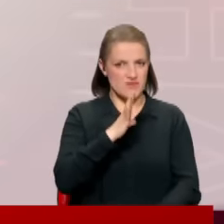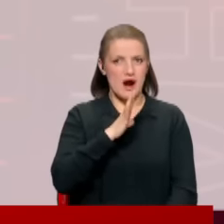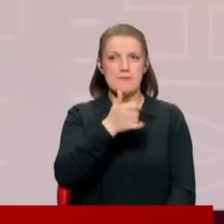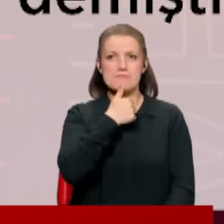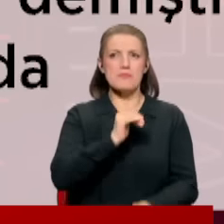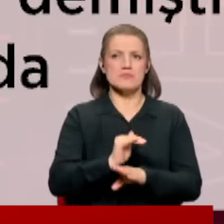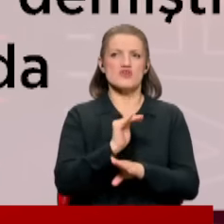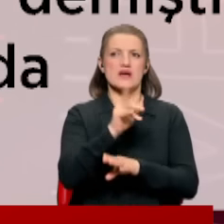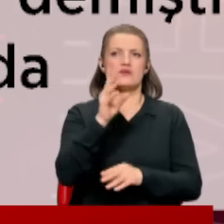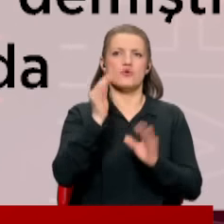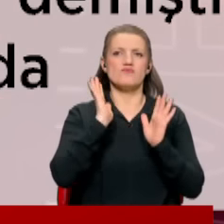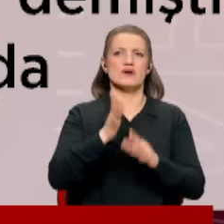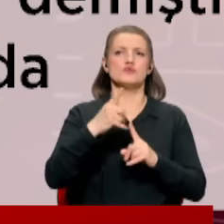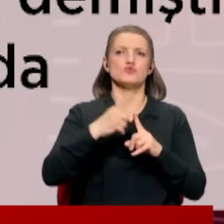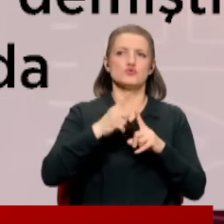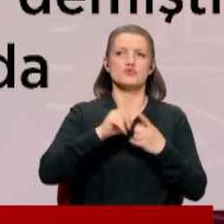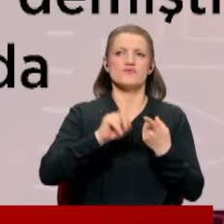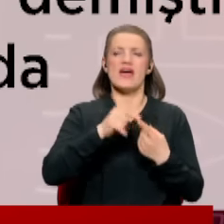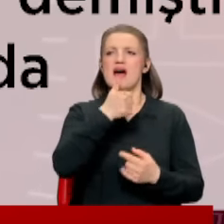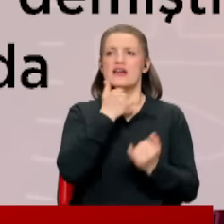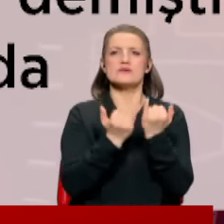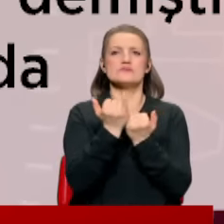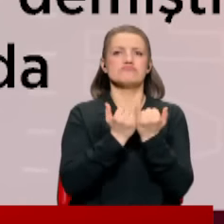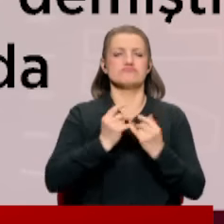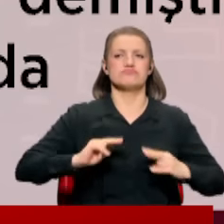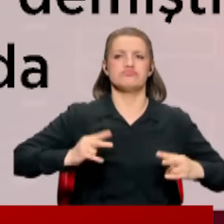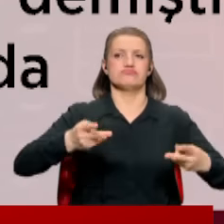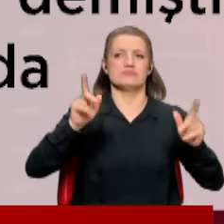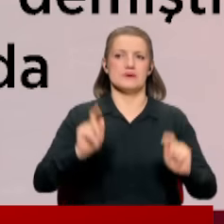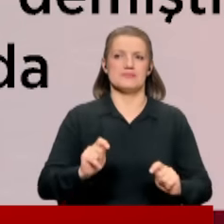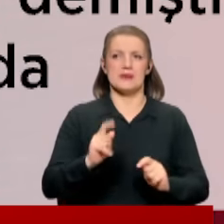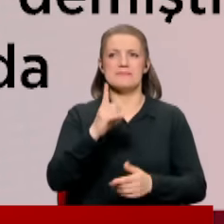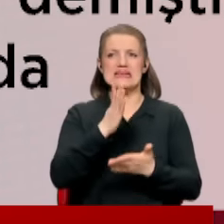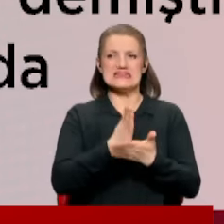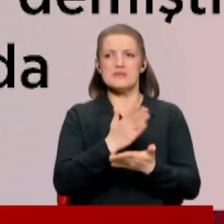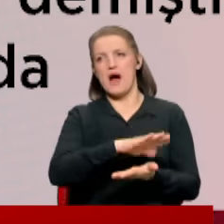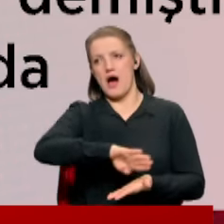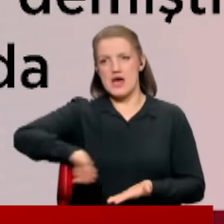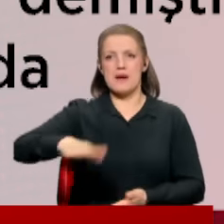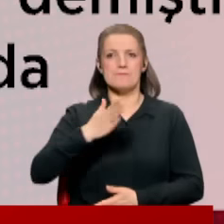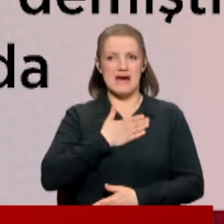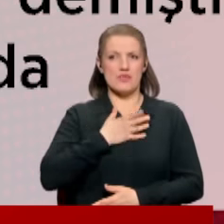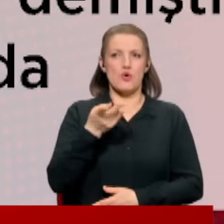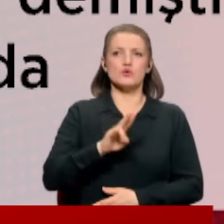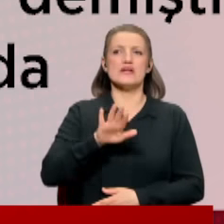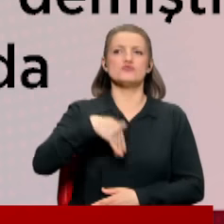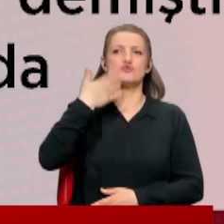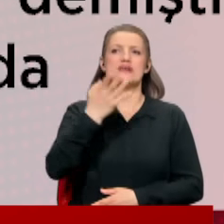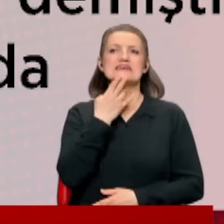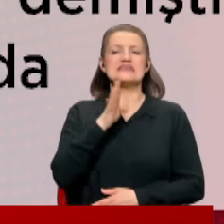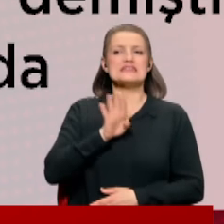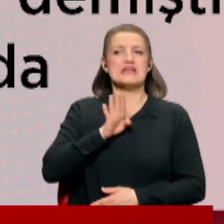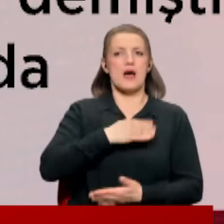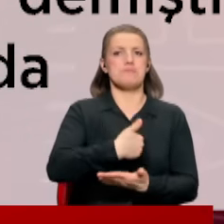Babamız yaşarken pek çok mülkü Turgut'un ve erkek kardeşlerimizin üzerine yapmıştı. Bir kısım malıysa ayırarak ben öldükten sonra